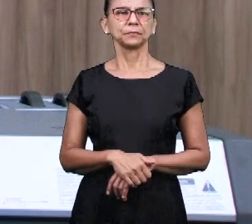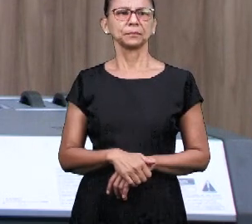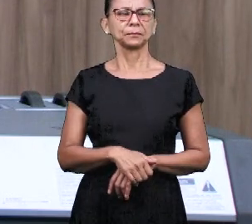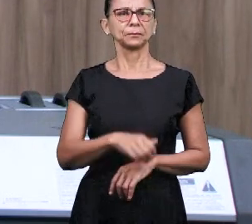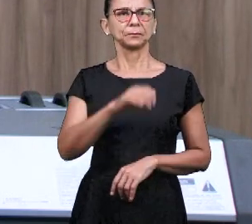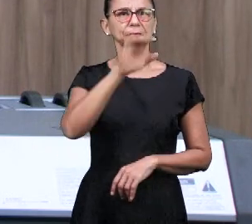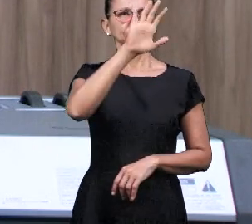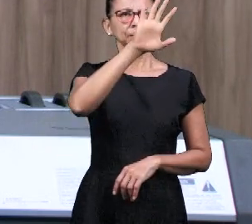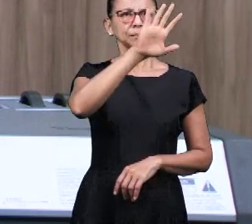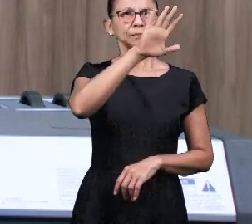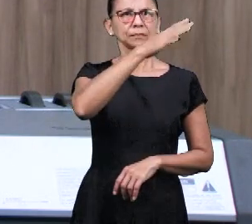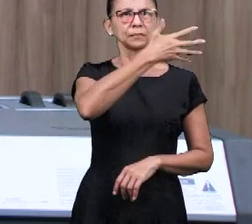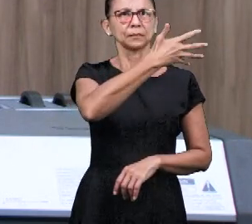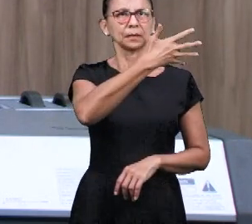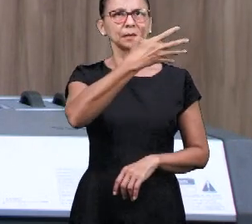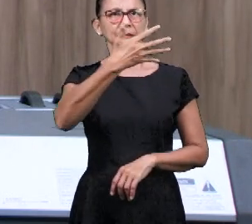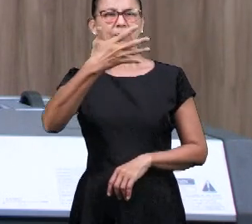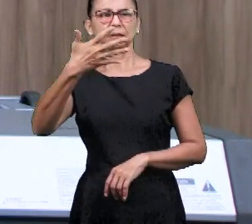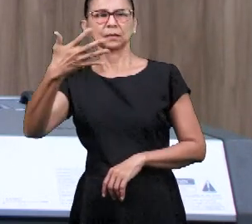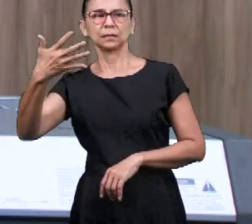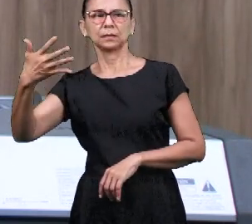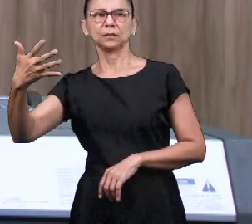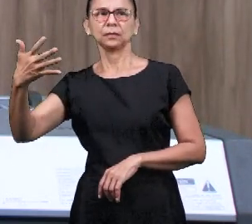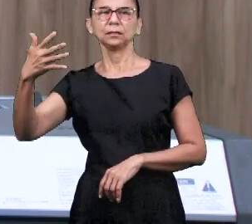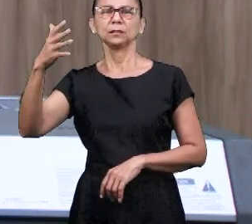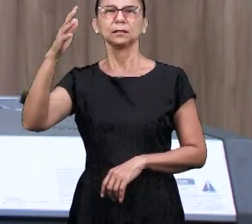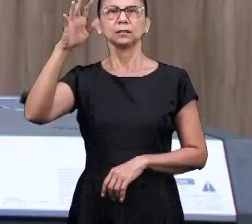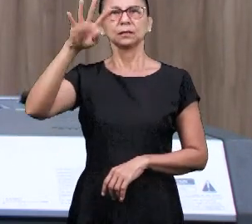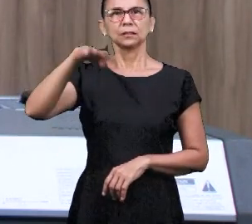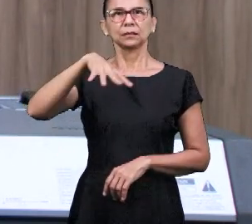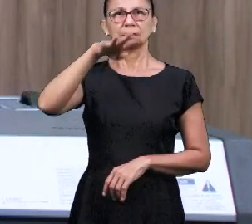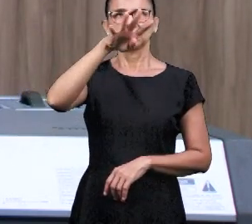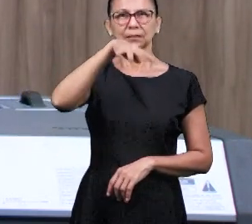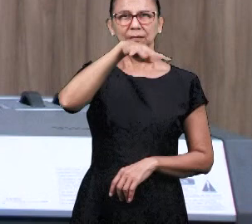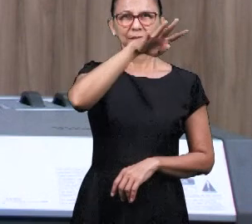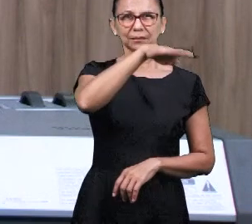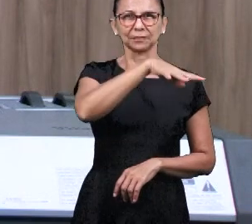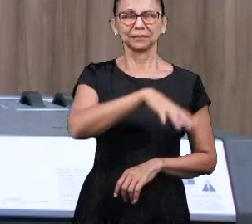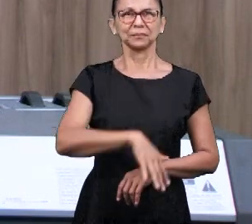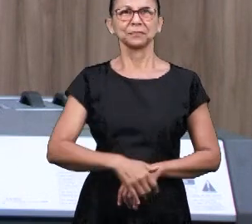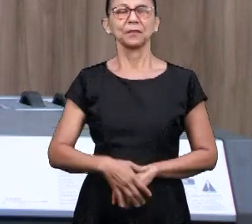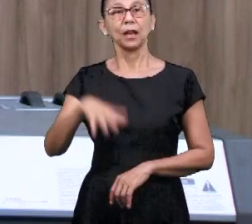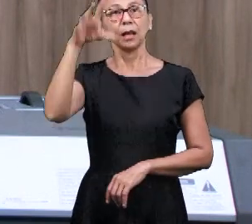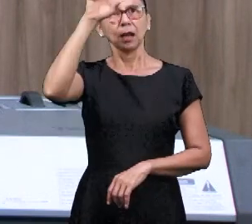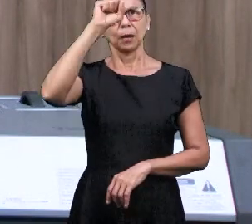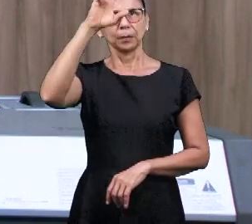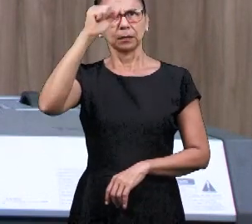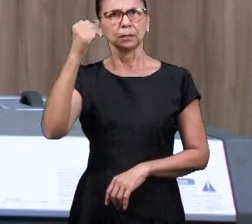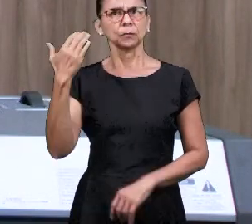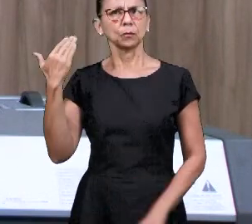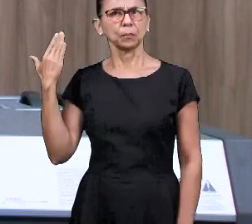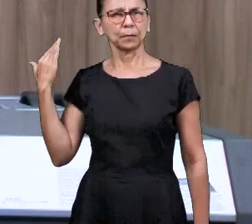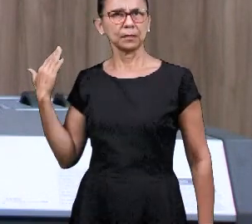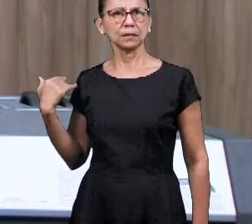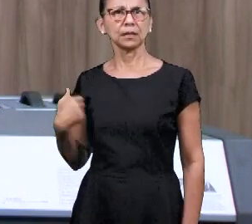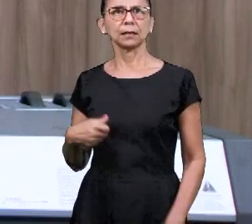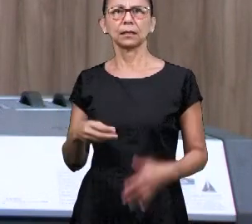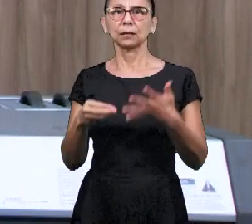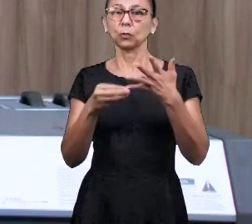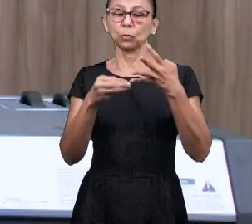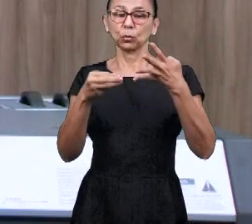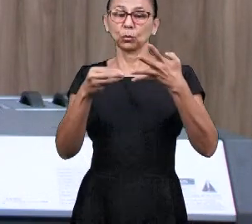La partie de la mélodie, nous avons déjà appris dans les cours précédents. Elle continue la même. Maintenant, nous